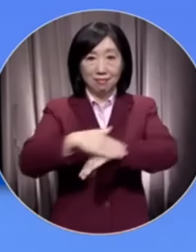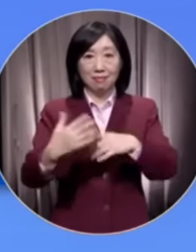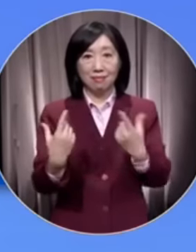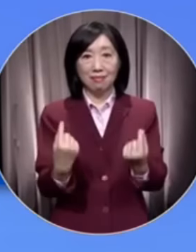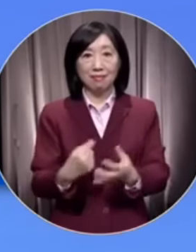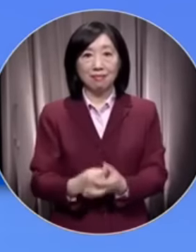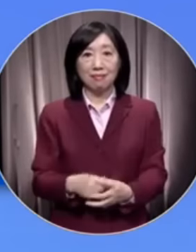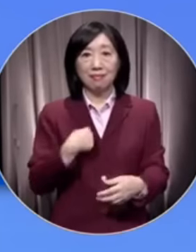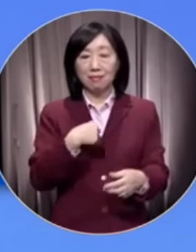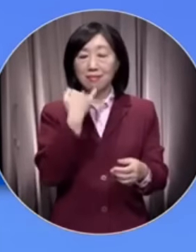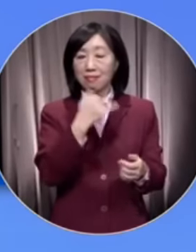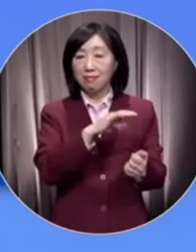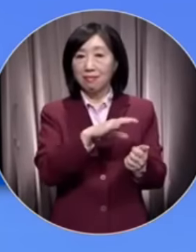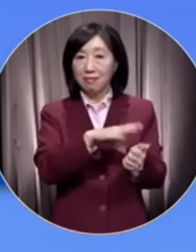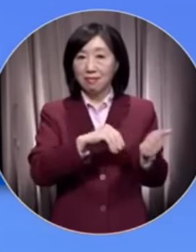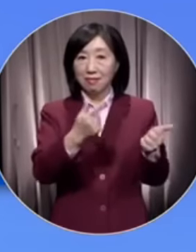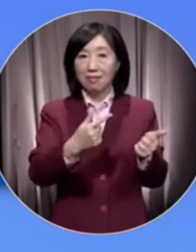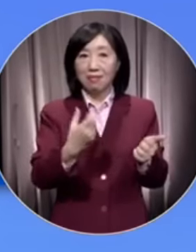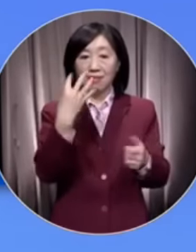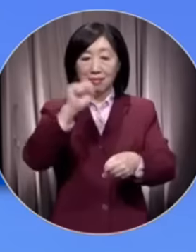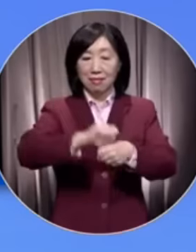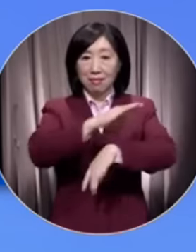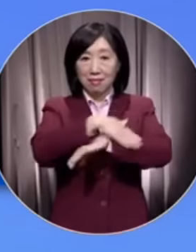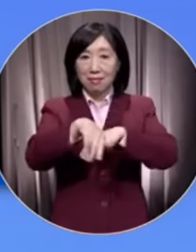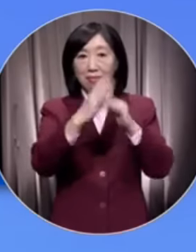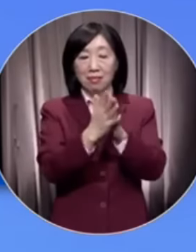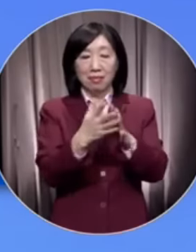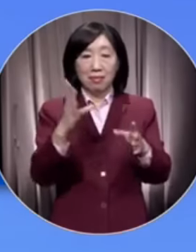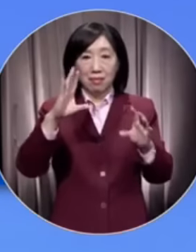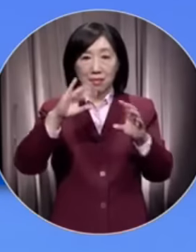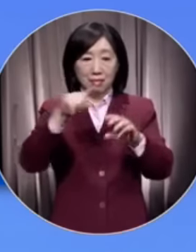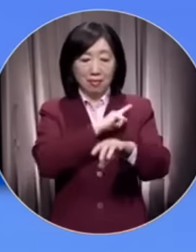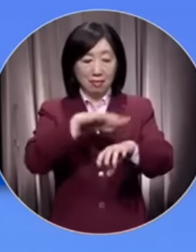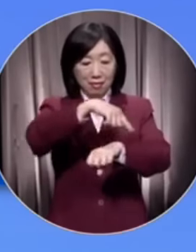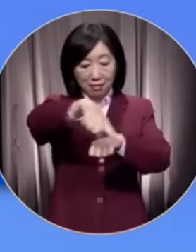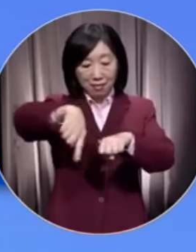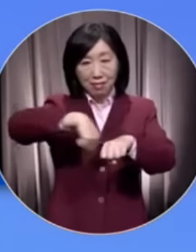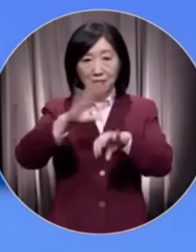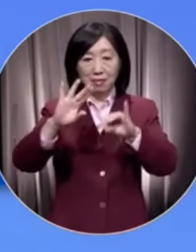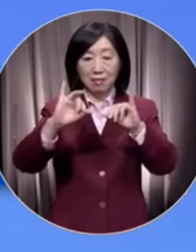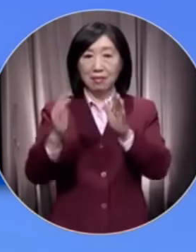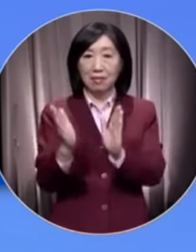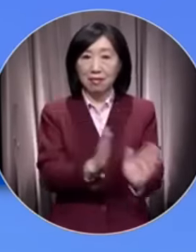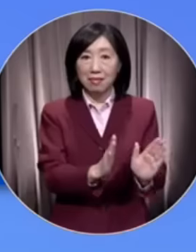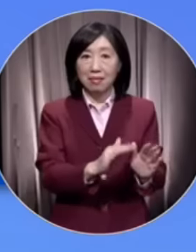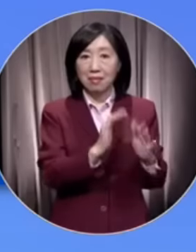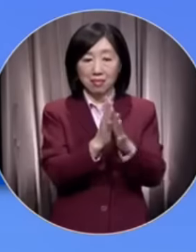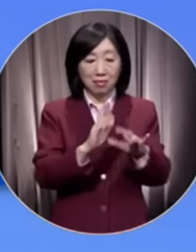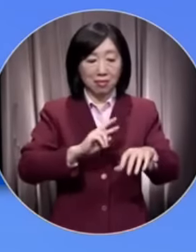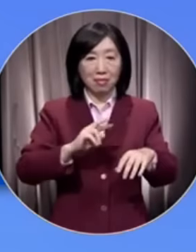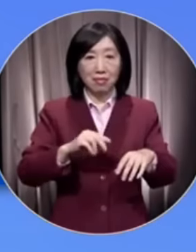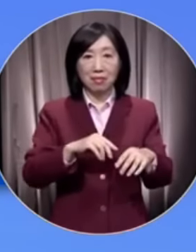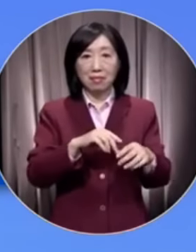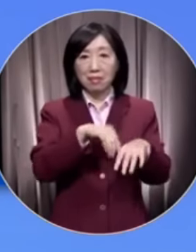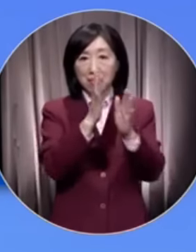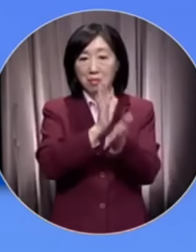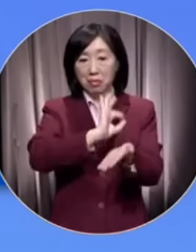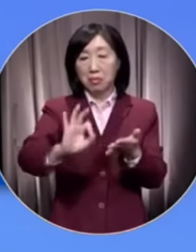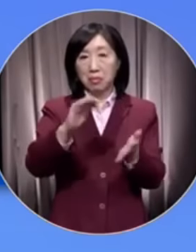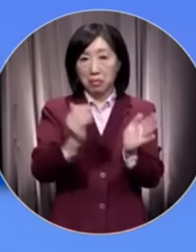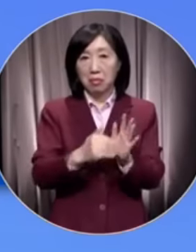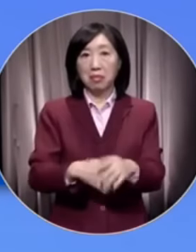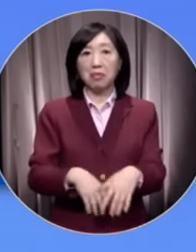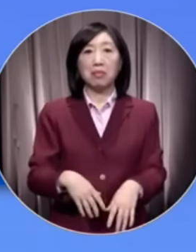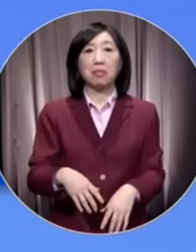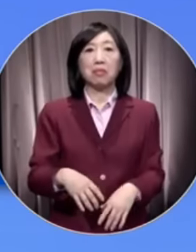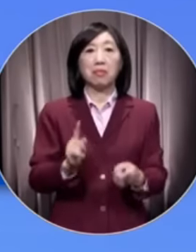司法新加坡，它能够善用它的地理位置，然后学习他们的廉能、效能和务